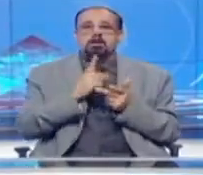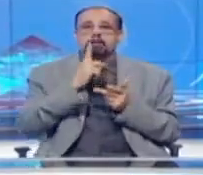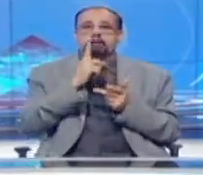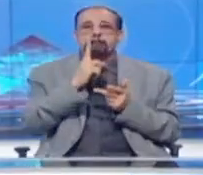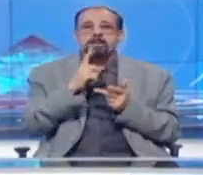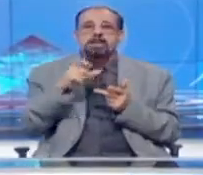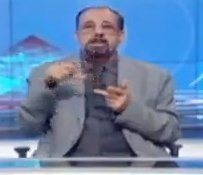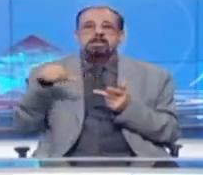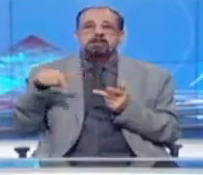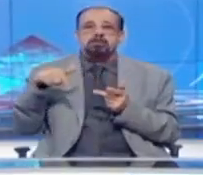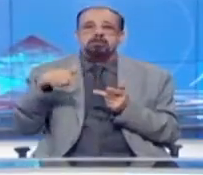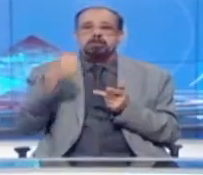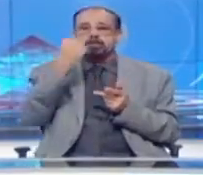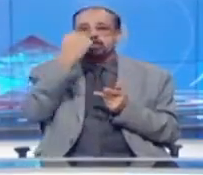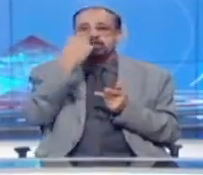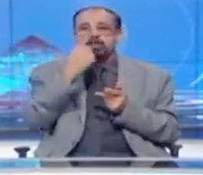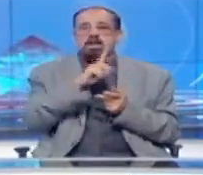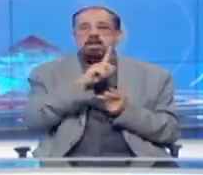إلى حوالي